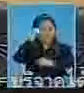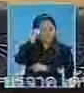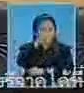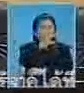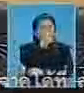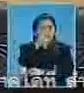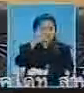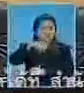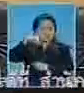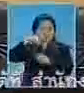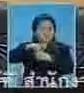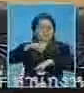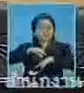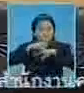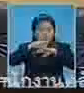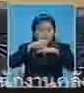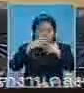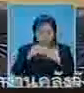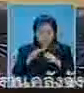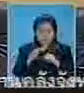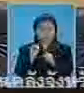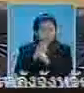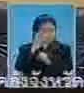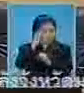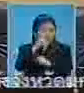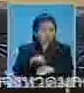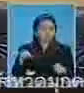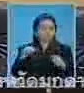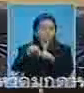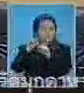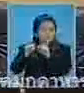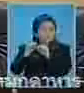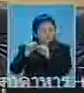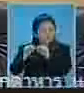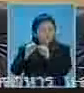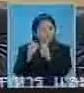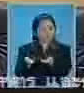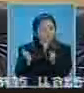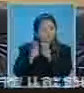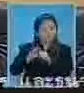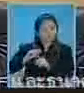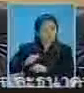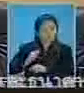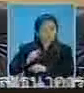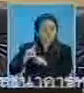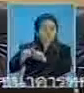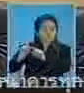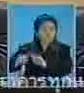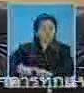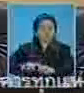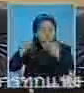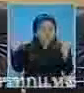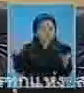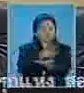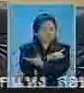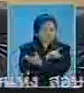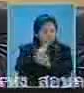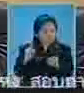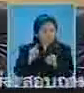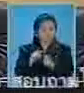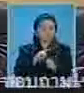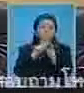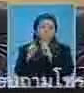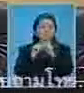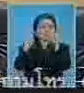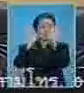ากนั้นไม่ใช่เพียงแค่การลดค่าใช้จ่ายแต่ก็เป็นข้อครหาต่อสังคมไทยมายาวนานนะครับว่า